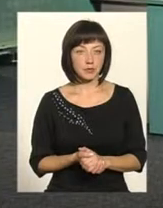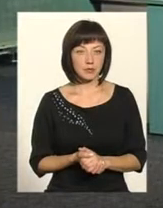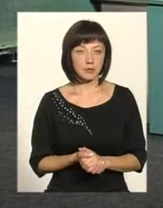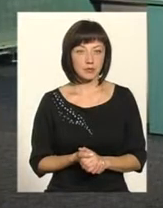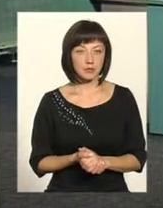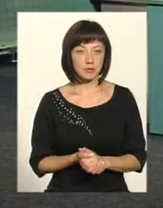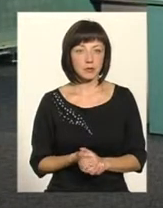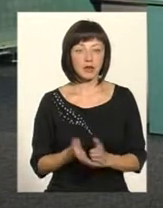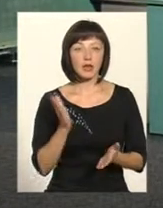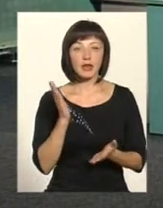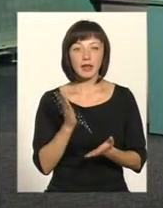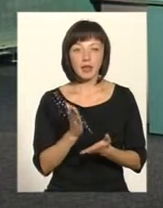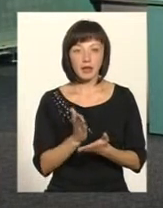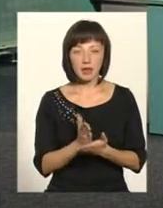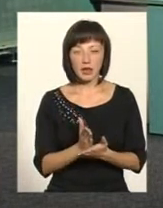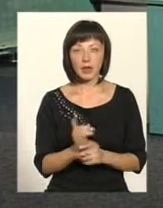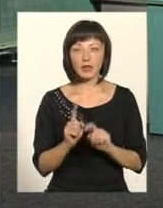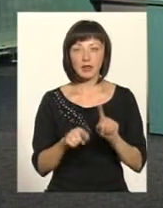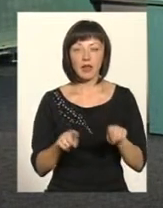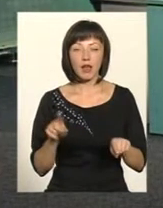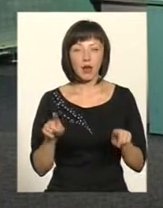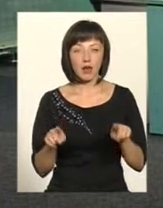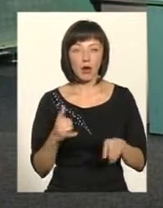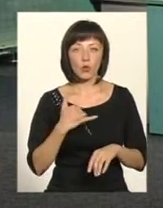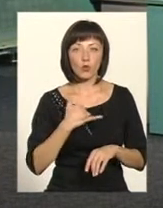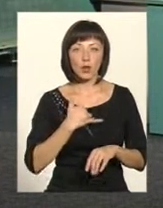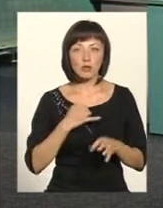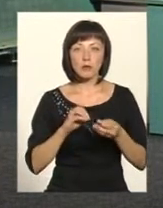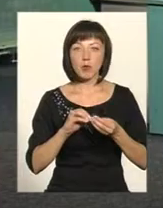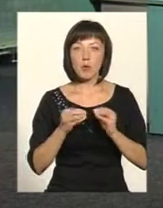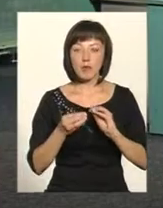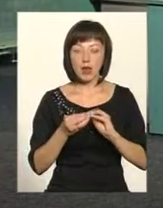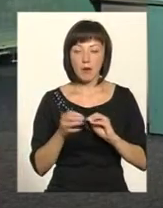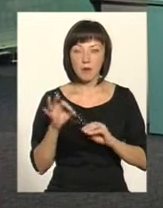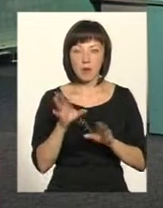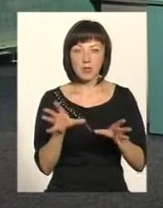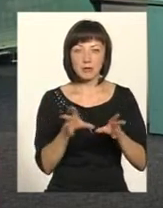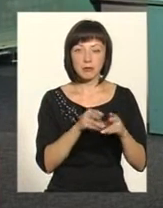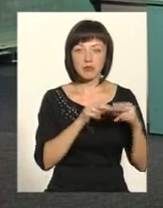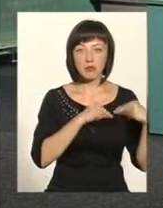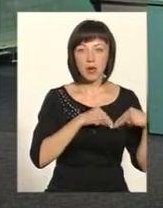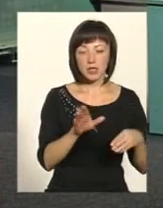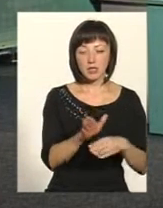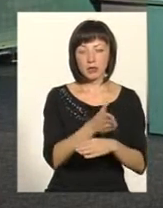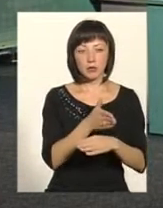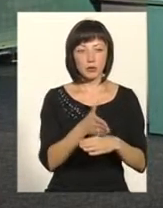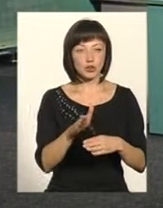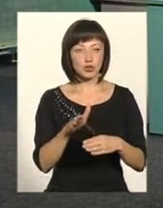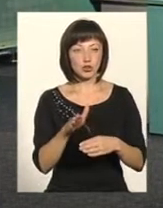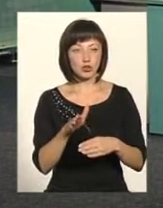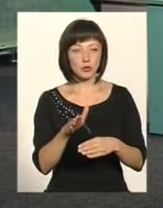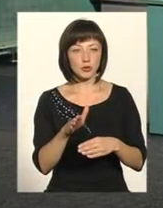Ну, є деяка така у нас проблема по співпраці між